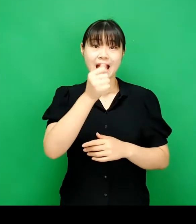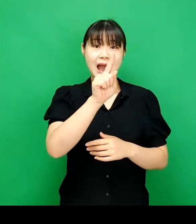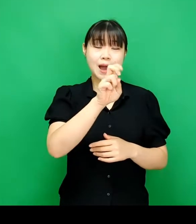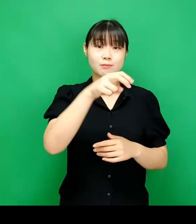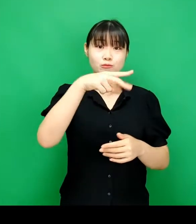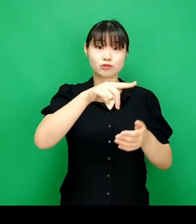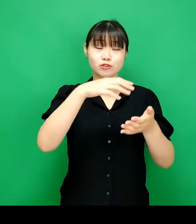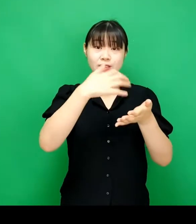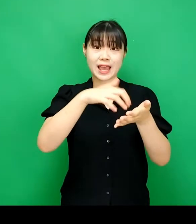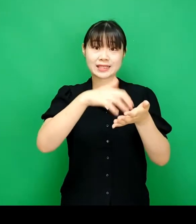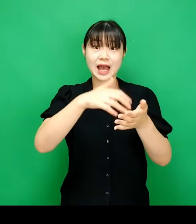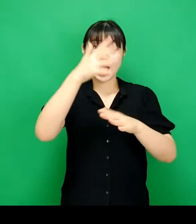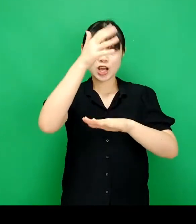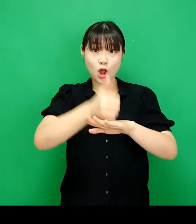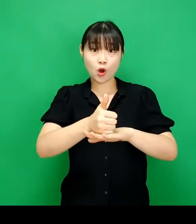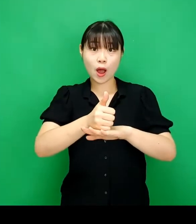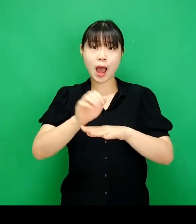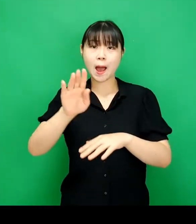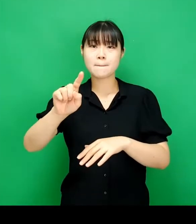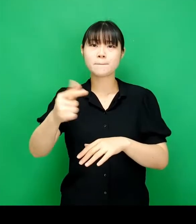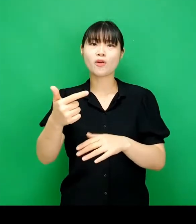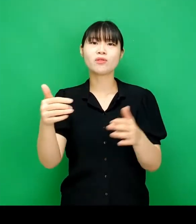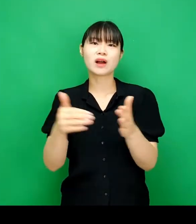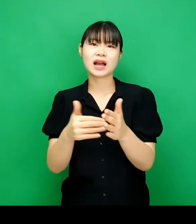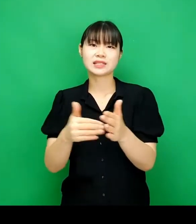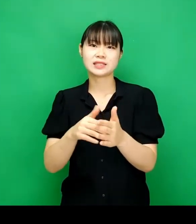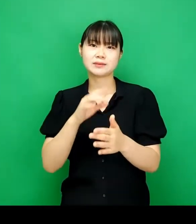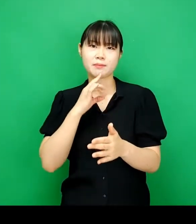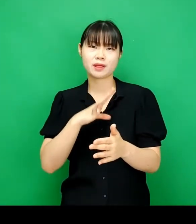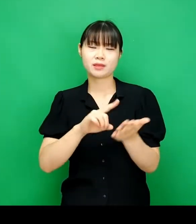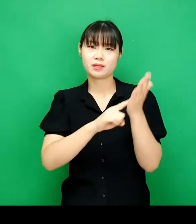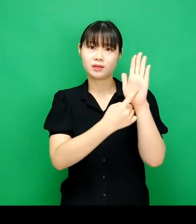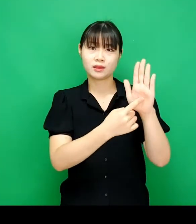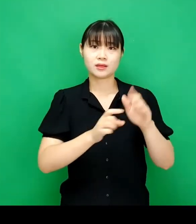함수 계산 결과가 번까지만 나옵니다.